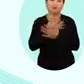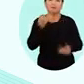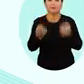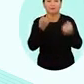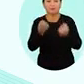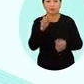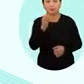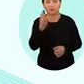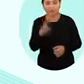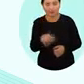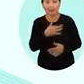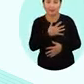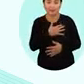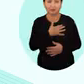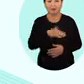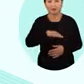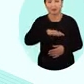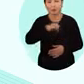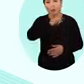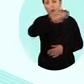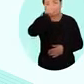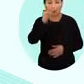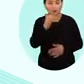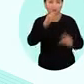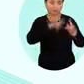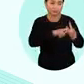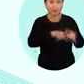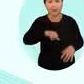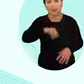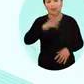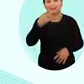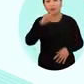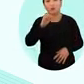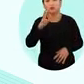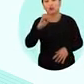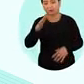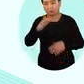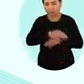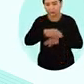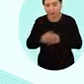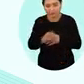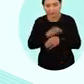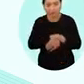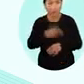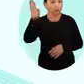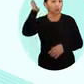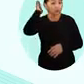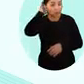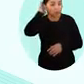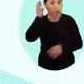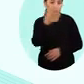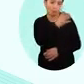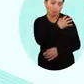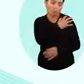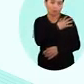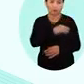тулд цэвэрхэн халуун устай онгоцонд суух. Халуун усанд норгосон даавуугаар бүлээнжин тавих. Толгой мөрөн доороо